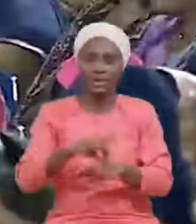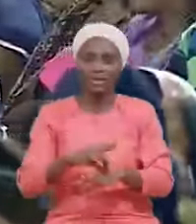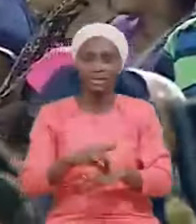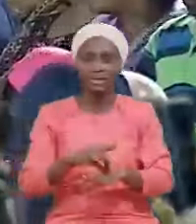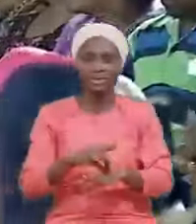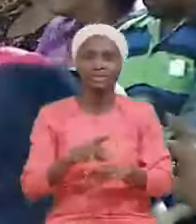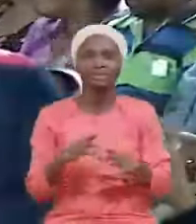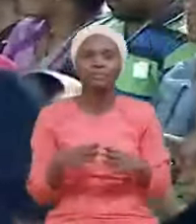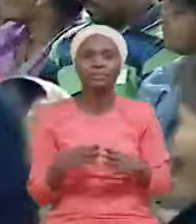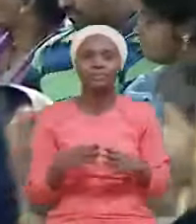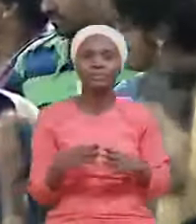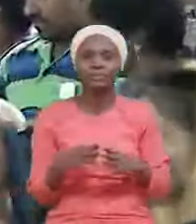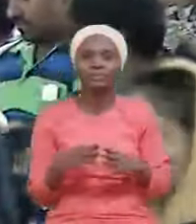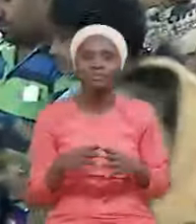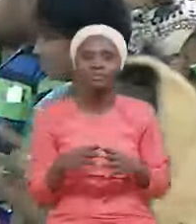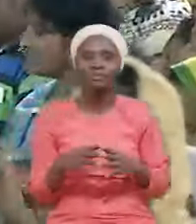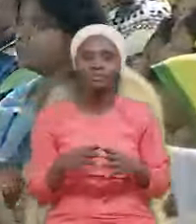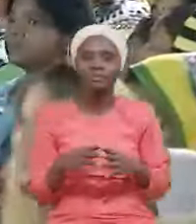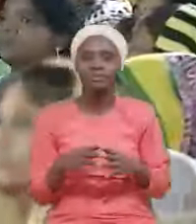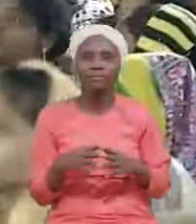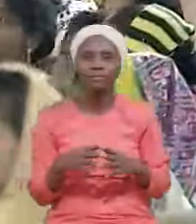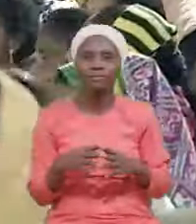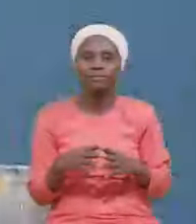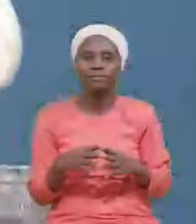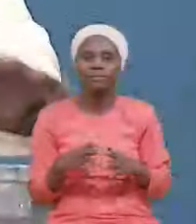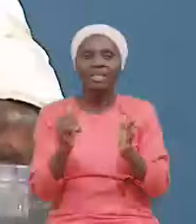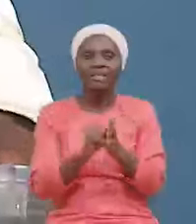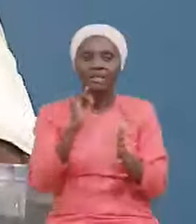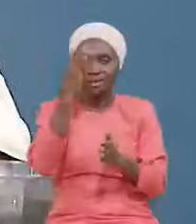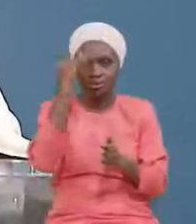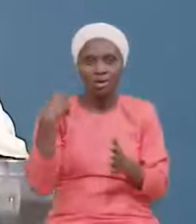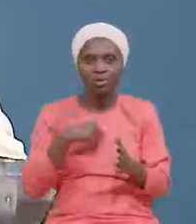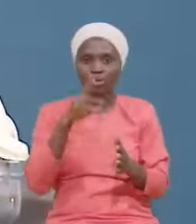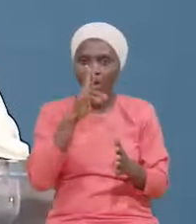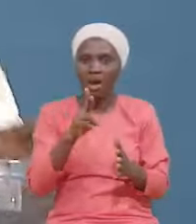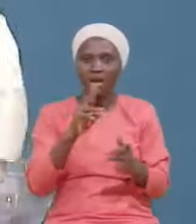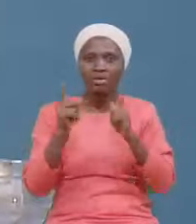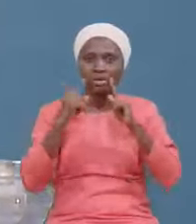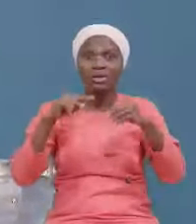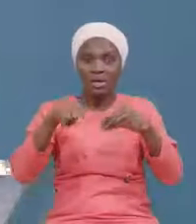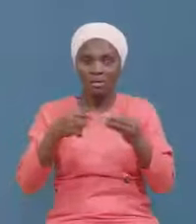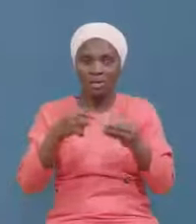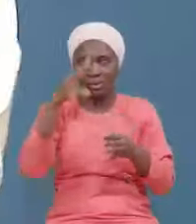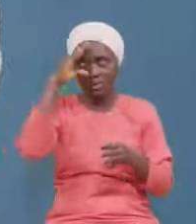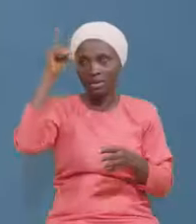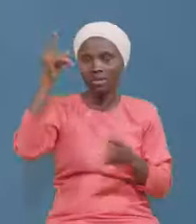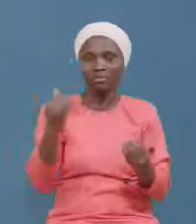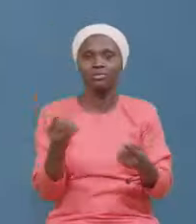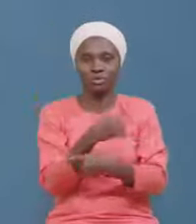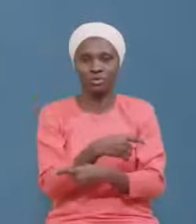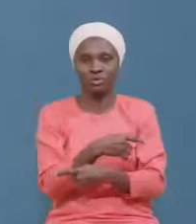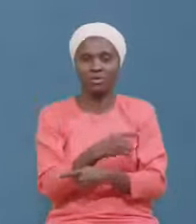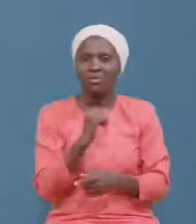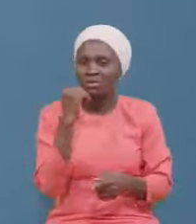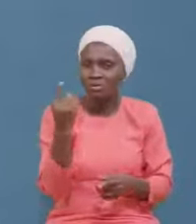భూమి మీద ఉన్న ప్రతి వారికి రక్షకుడు ఆయన. That's why we're talking about him today. అందుచేతనే ఈ రోజు ఆయన గురించి మాట్లాడుతున్నాను. And we're not just